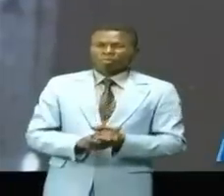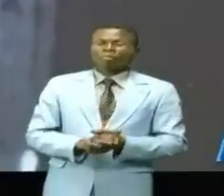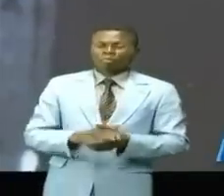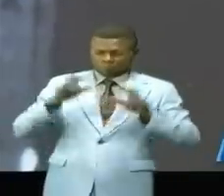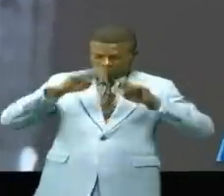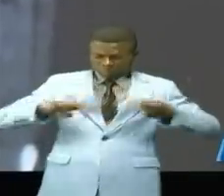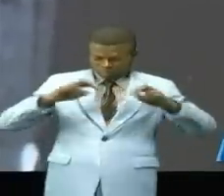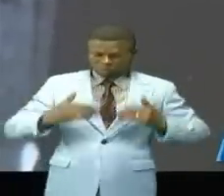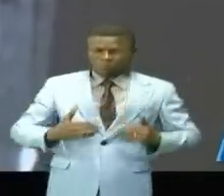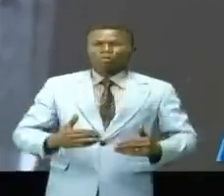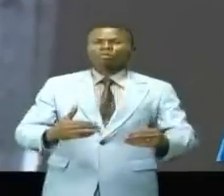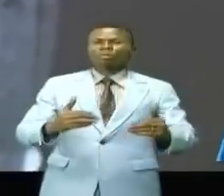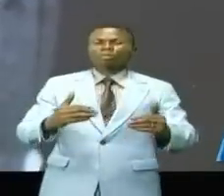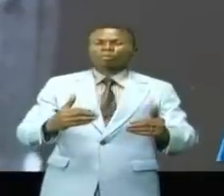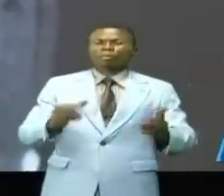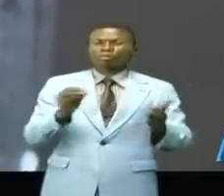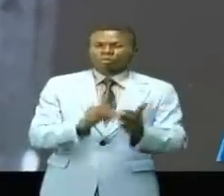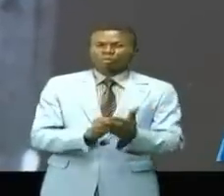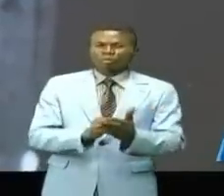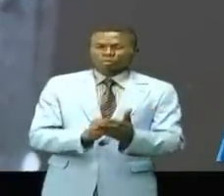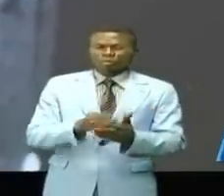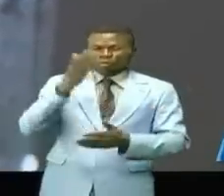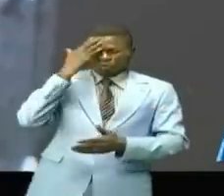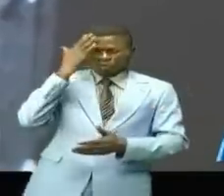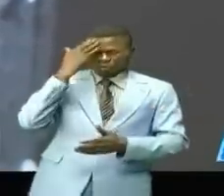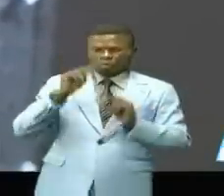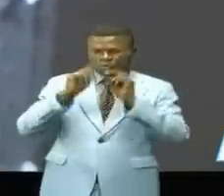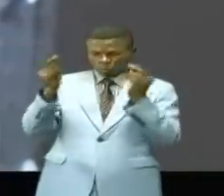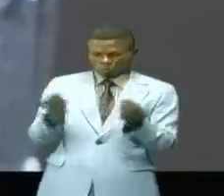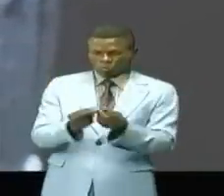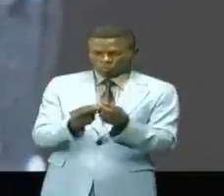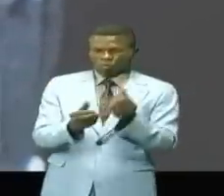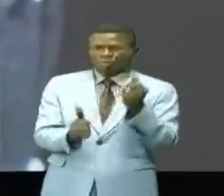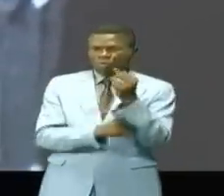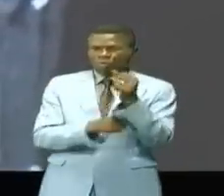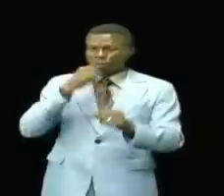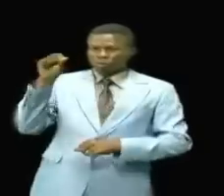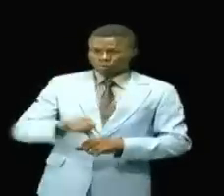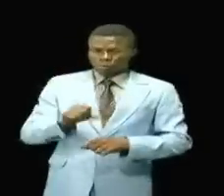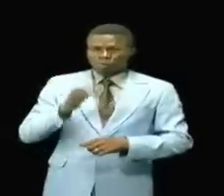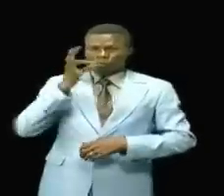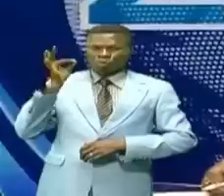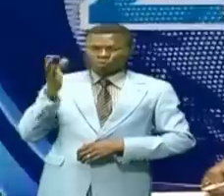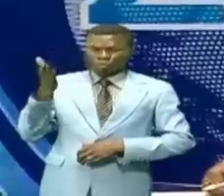investigations approfondies se poursuivent pour démanteler ces réseaux de trafiquants de drogue.